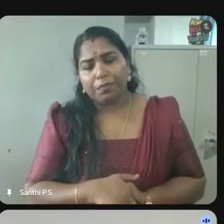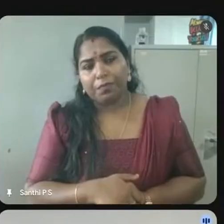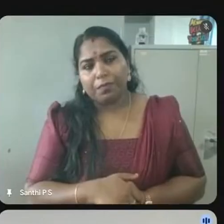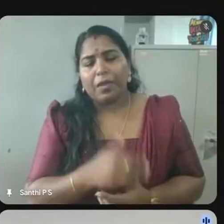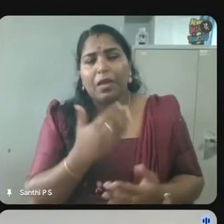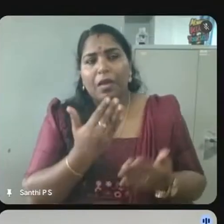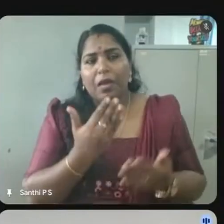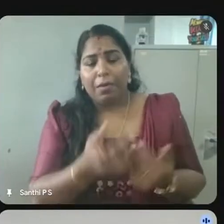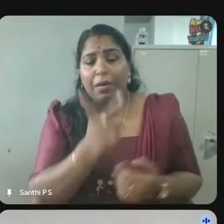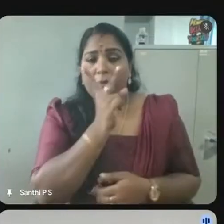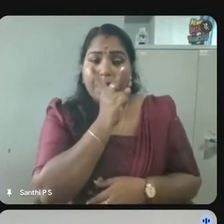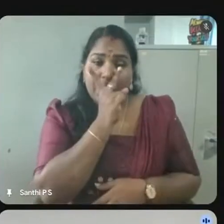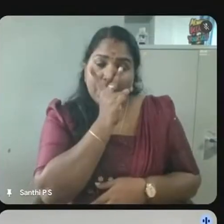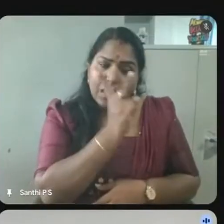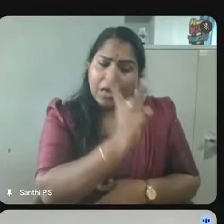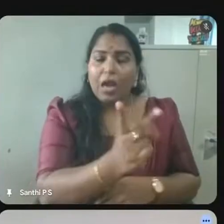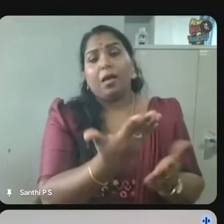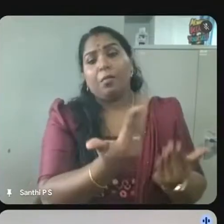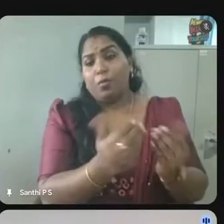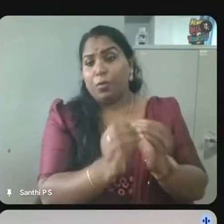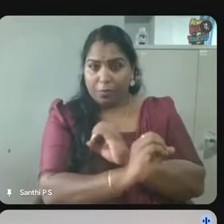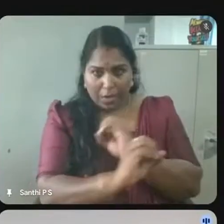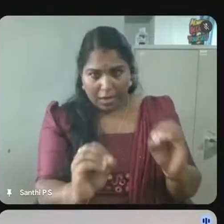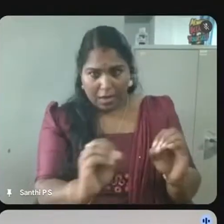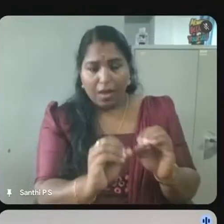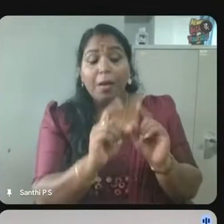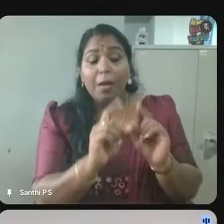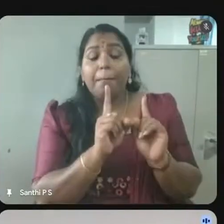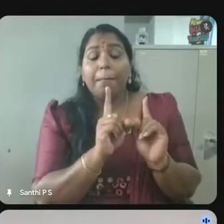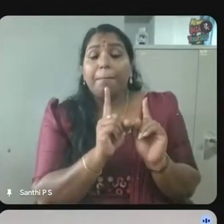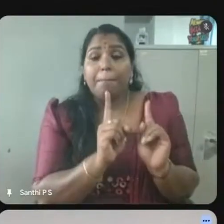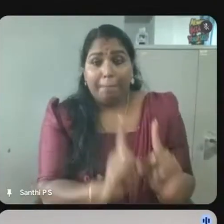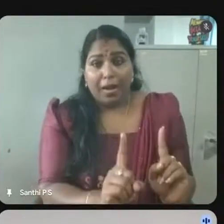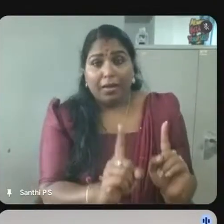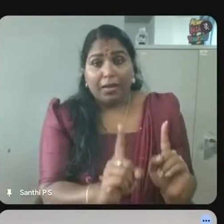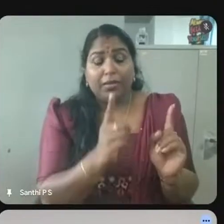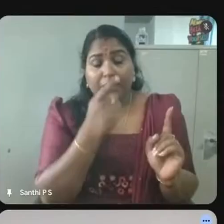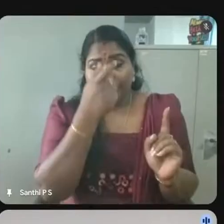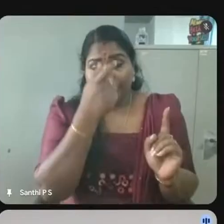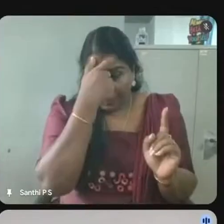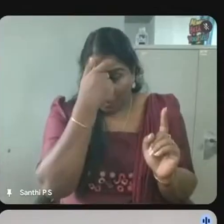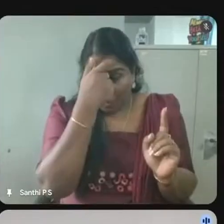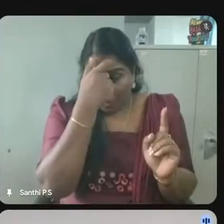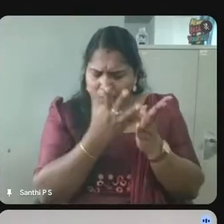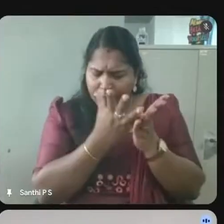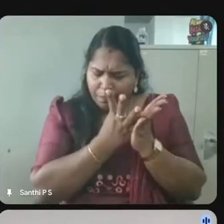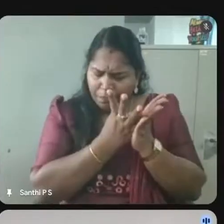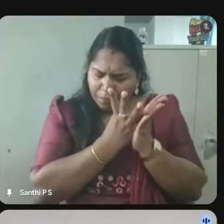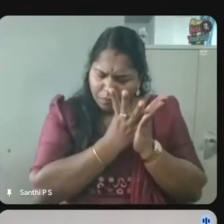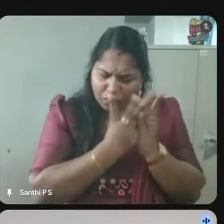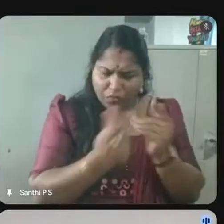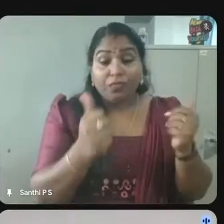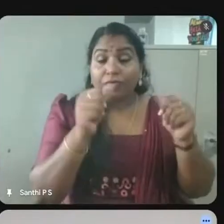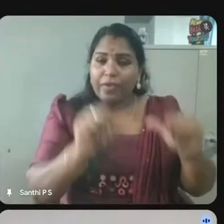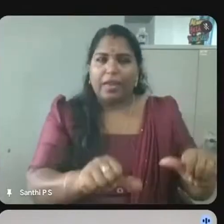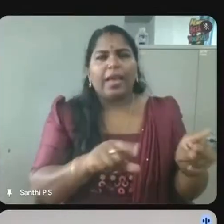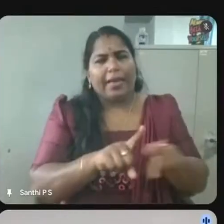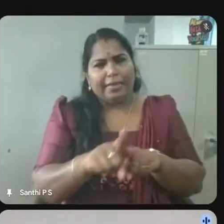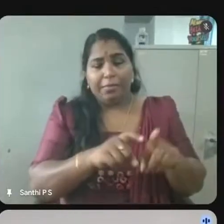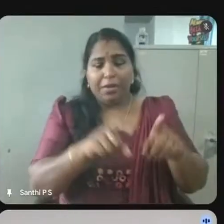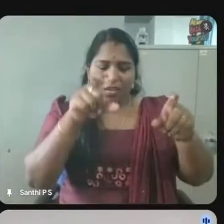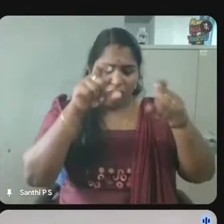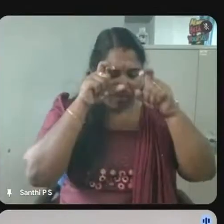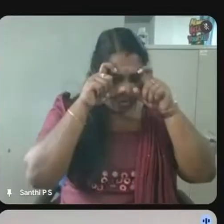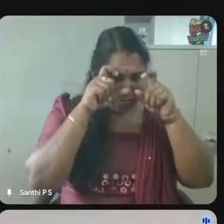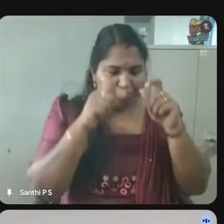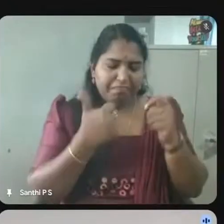ഒരു കാണാൻ പറ്റാത്തൊരവസ്ഥ. പക്ഷേ ഇത് പരിഹരിക്കാൻ പറ്റാത്ത, കണ്ണാടി കൊണ്ടോ നമുക്കല്ലാത്ത